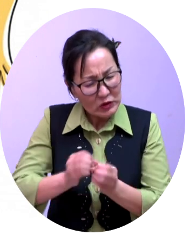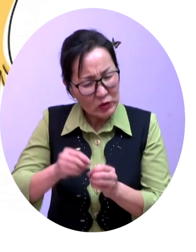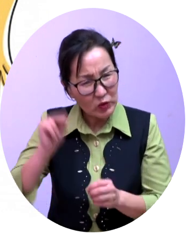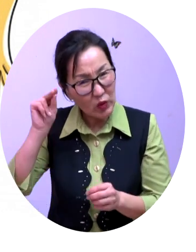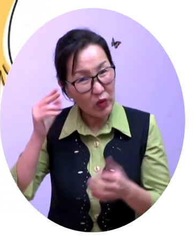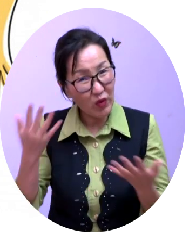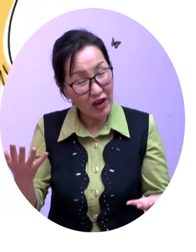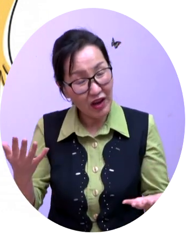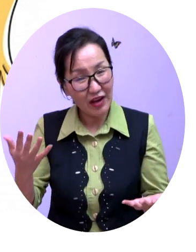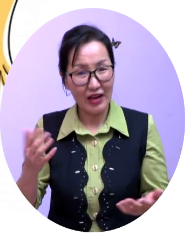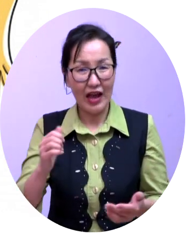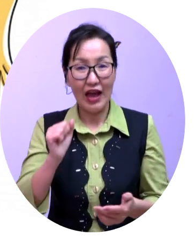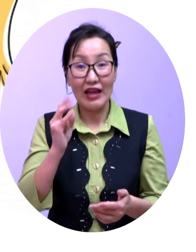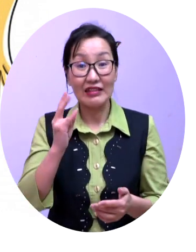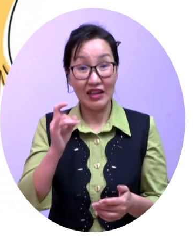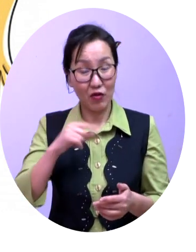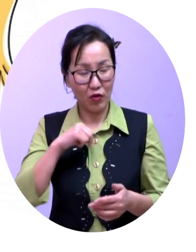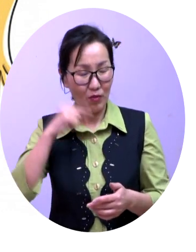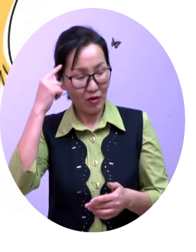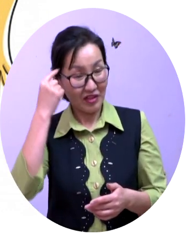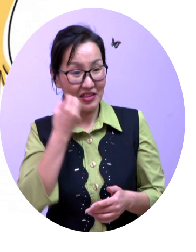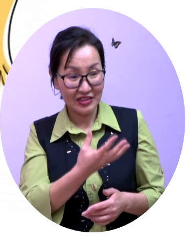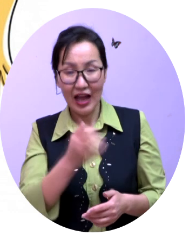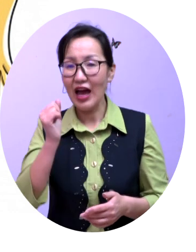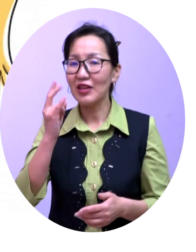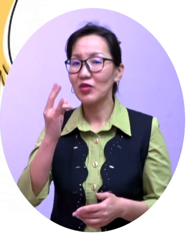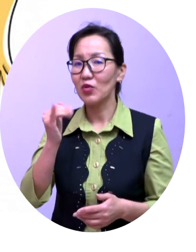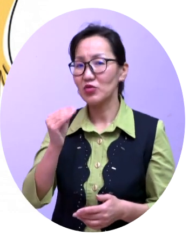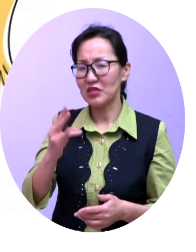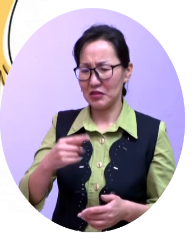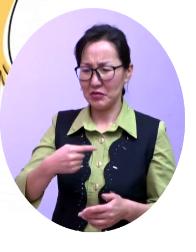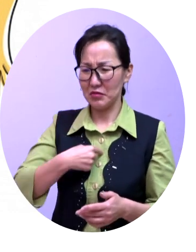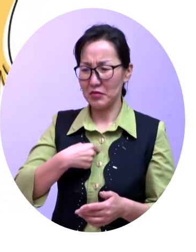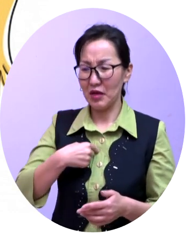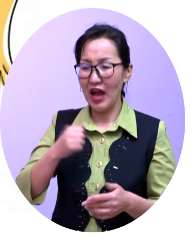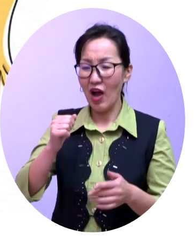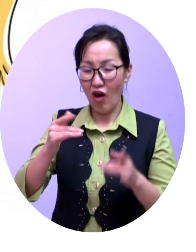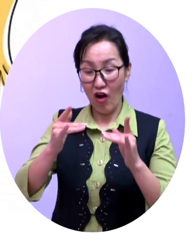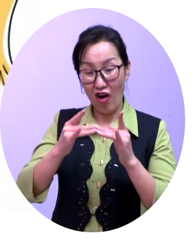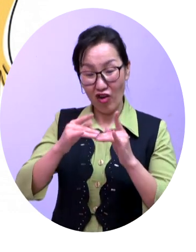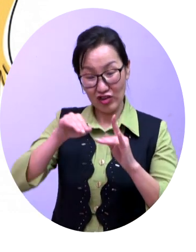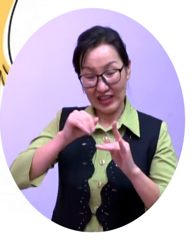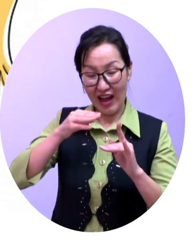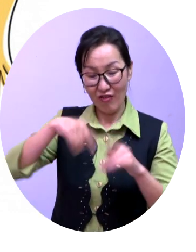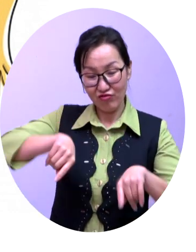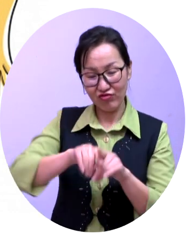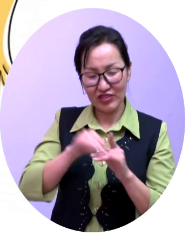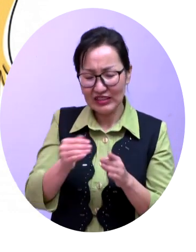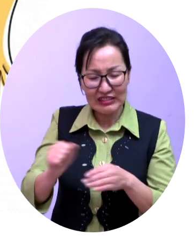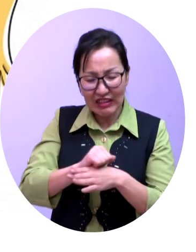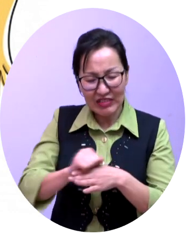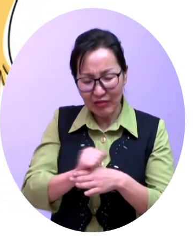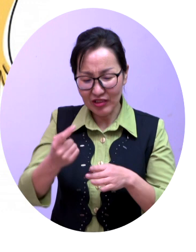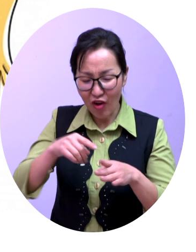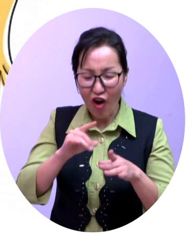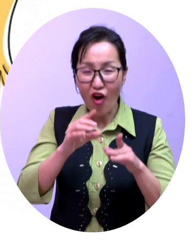маань бодол хэлэхэд анаучин найз маань би ч аав ээжийнхээ хийснийг дуурайгаад олон дахин давтан